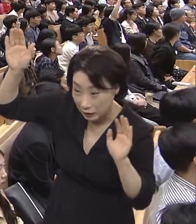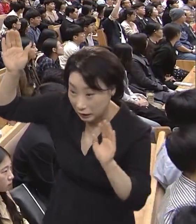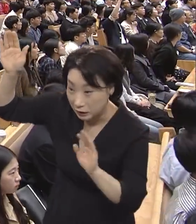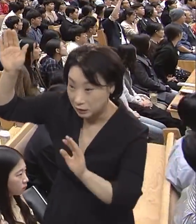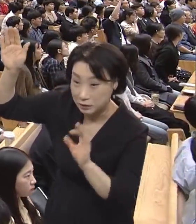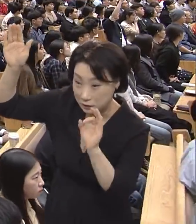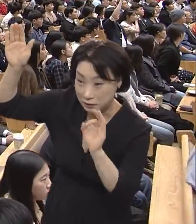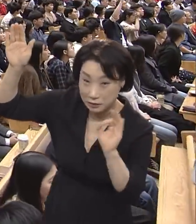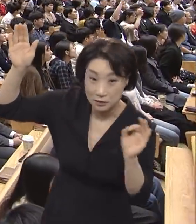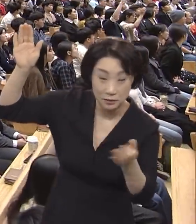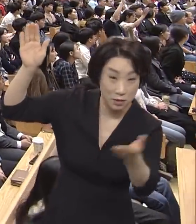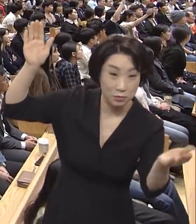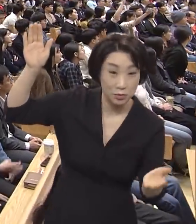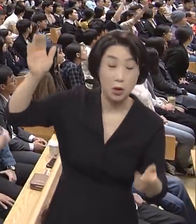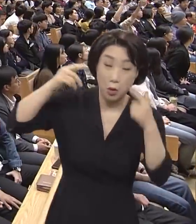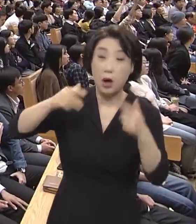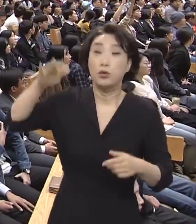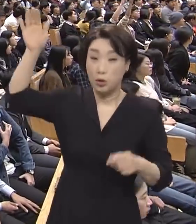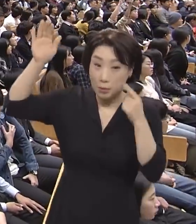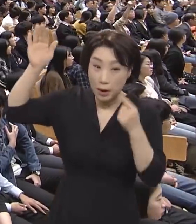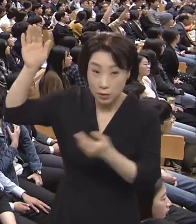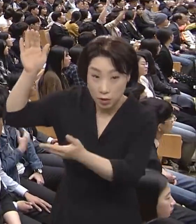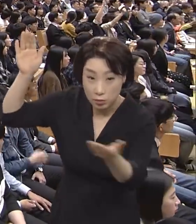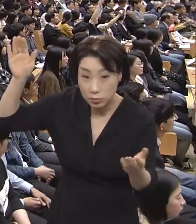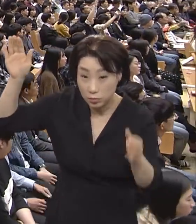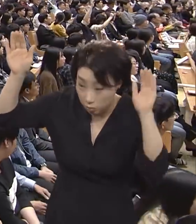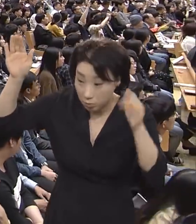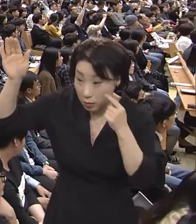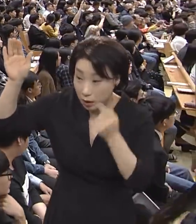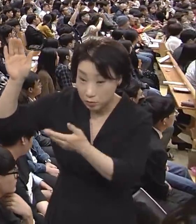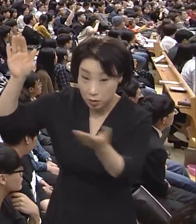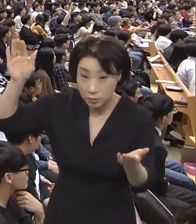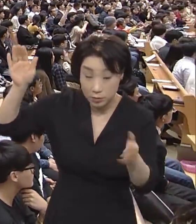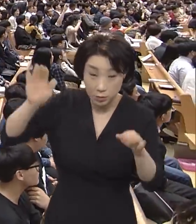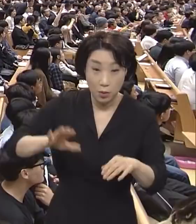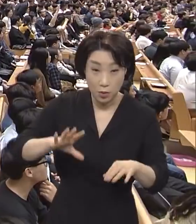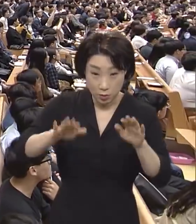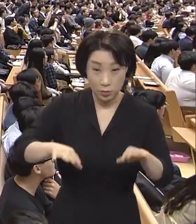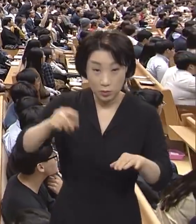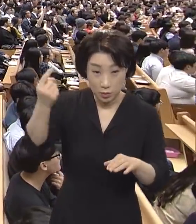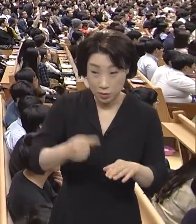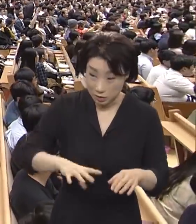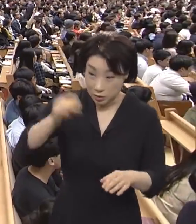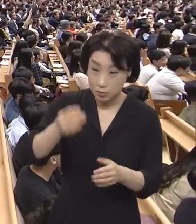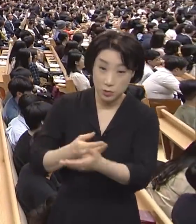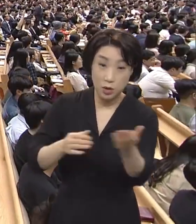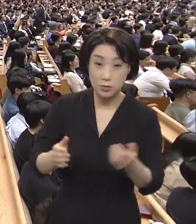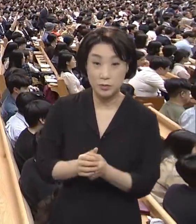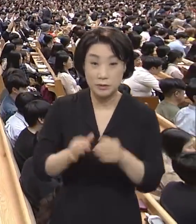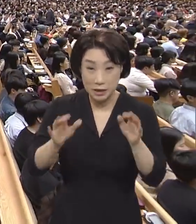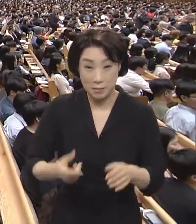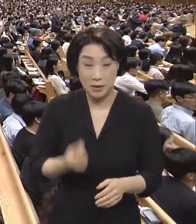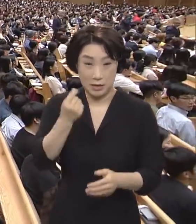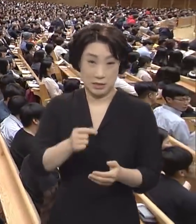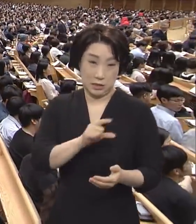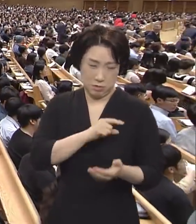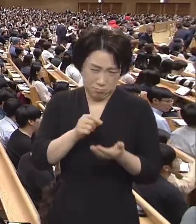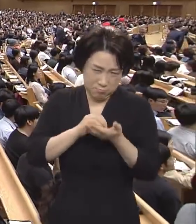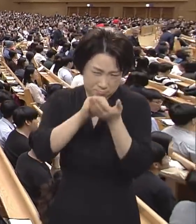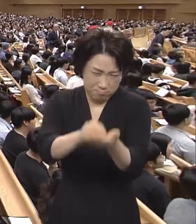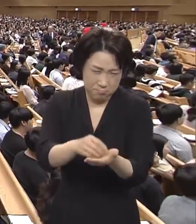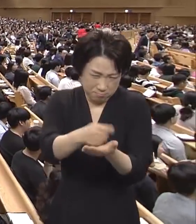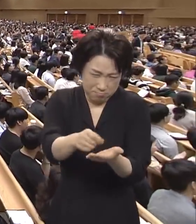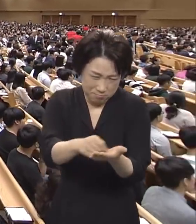싫고 천국 가고 싶다 한번 번쩍 한번 들어보세요 번쩍 한번 들어보세요 번쩍 한번 이런 분들은 빨리 등록하되 지금